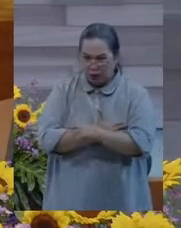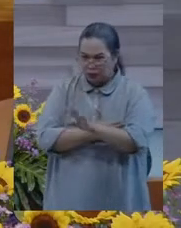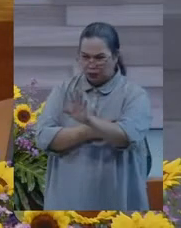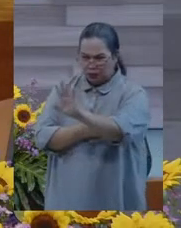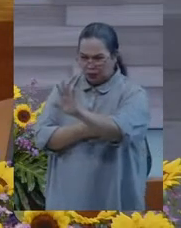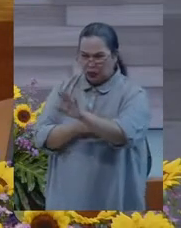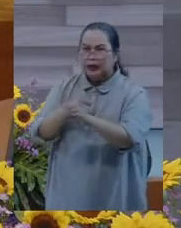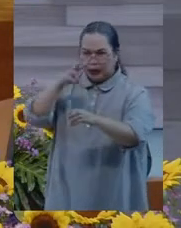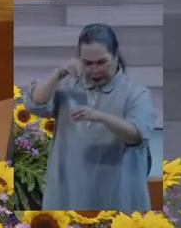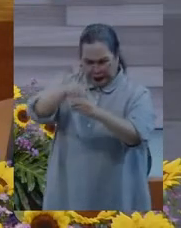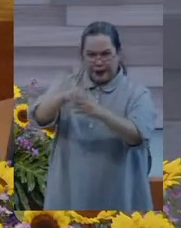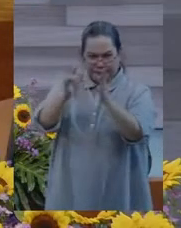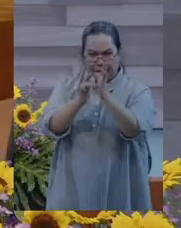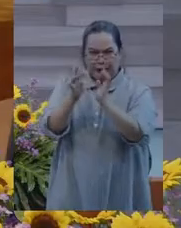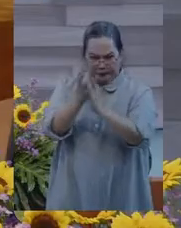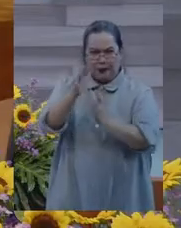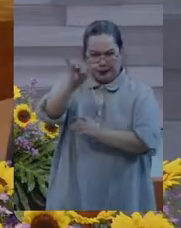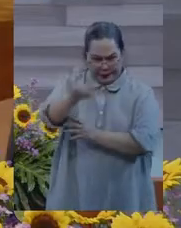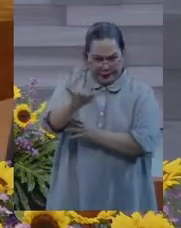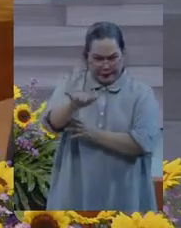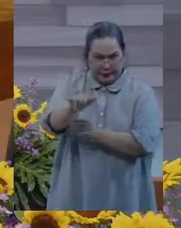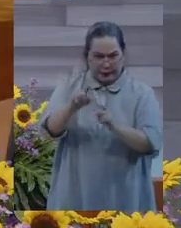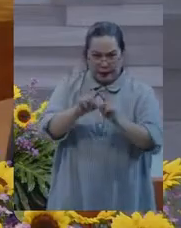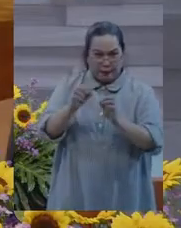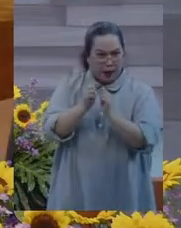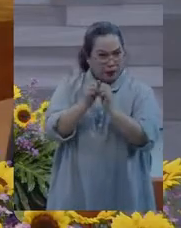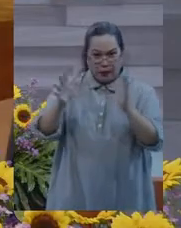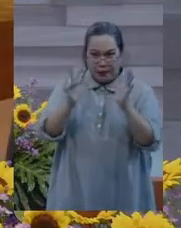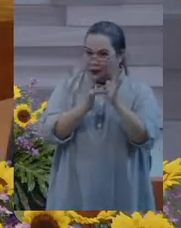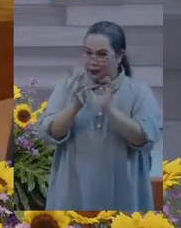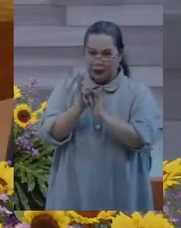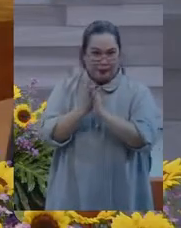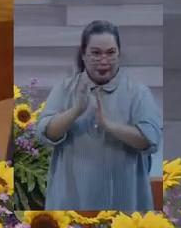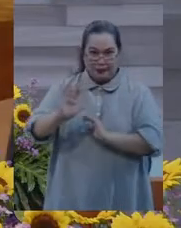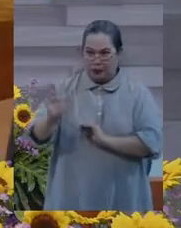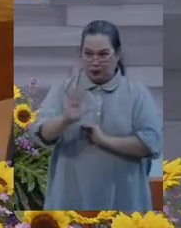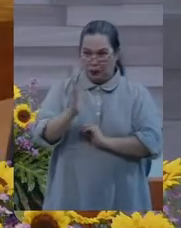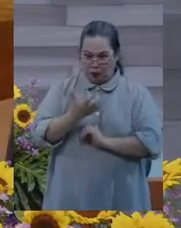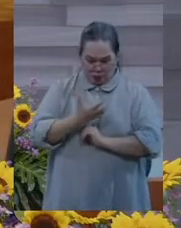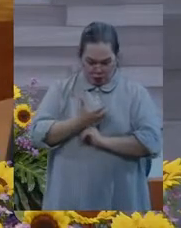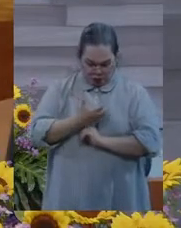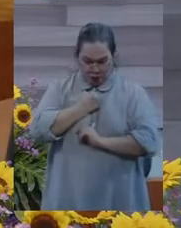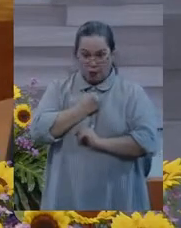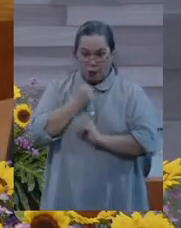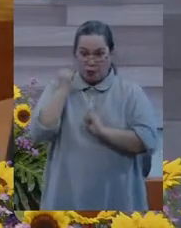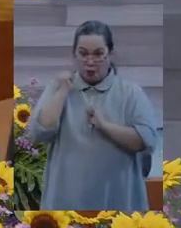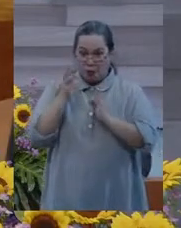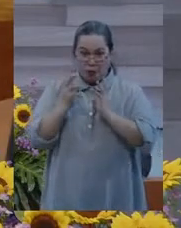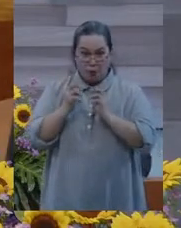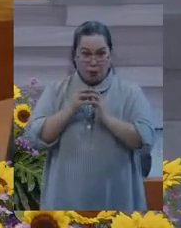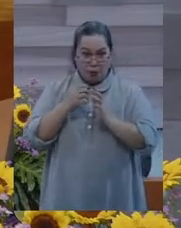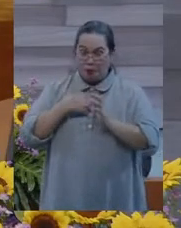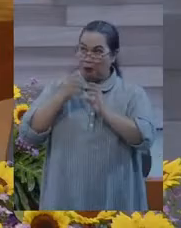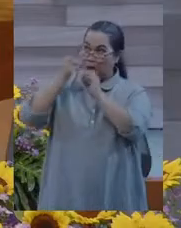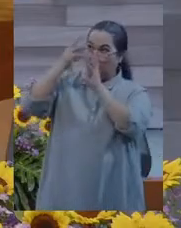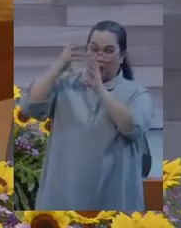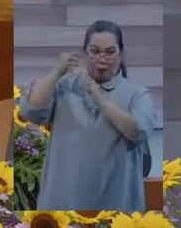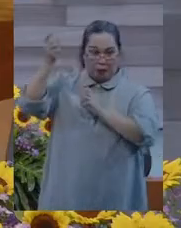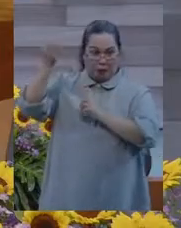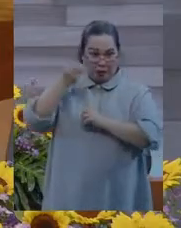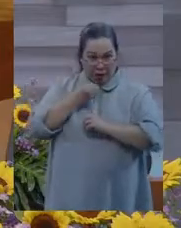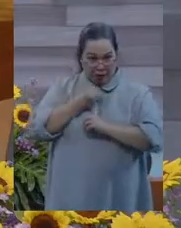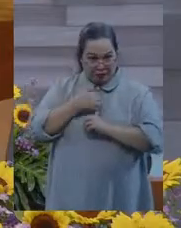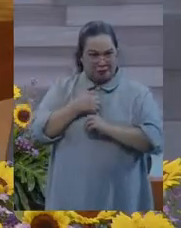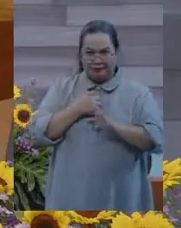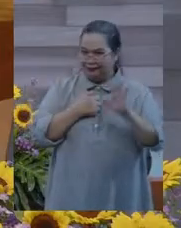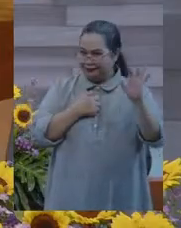sa Biblia, na galing sa Diyos, na sa kanila lang ipinangusap ng Diyos.